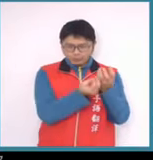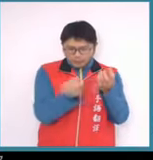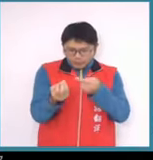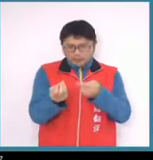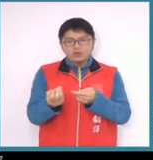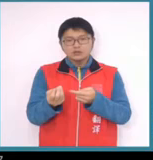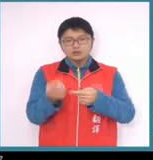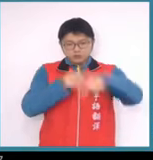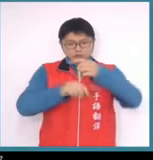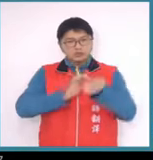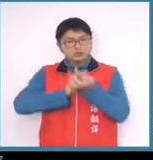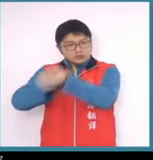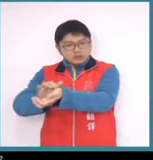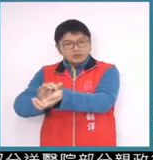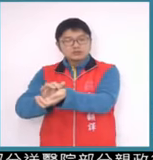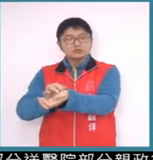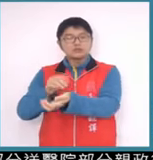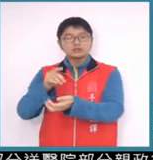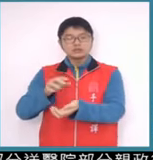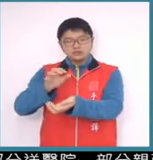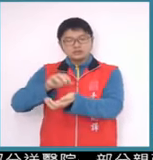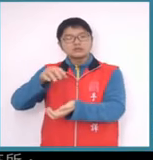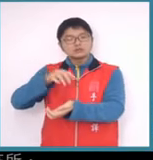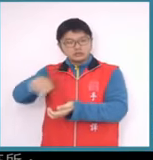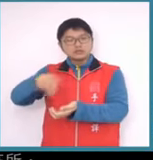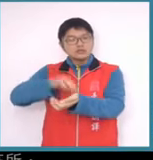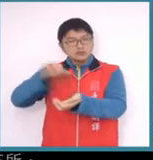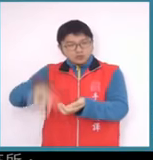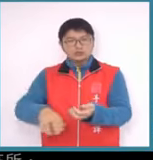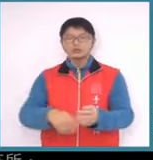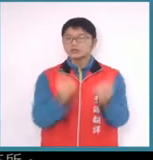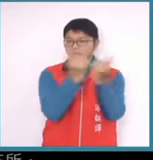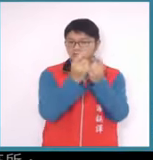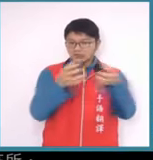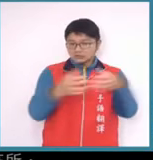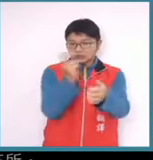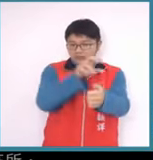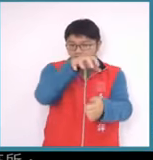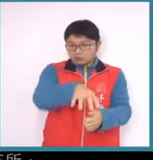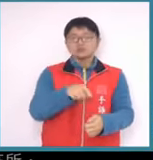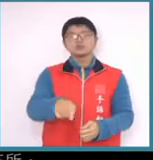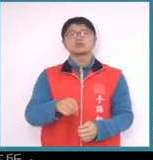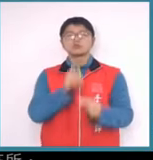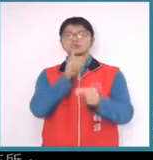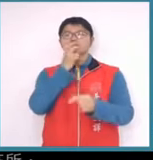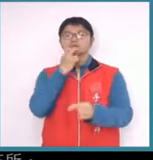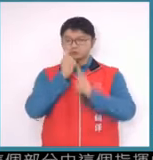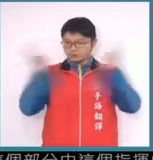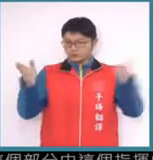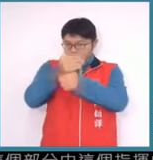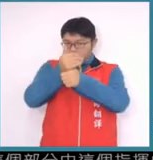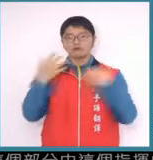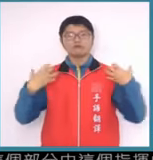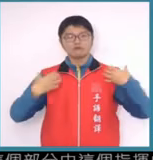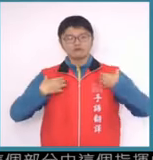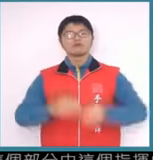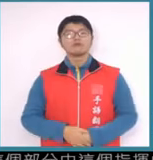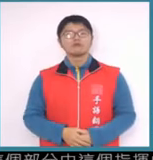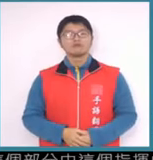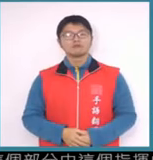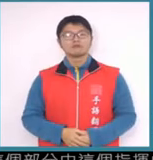症送台北的集中检疫所，那这个部分由这个指挥中心来统筹。那未来指挥中心希望